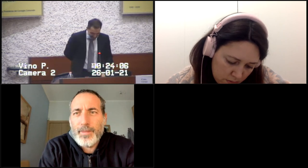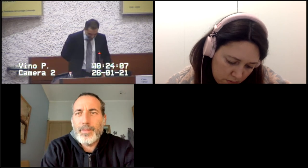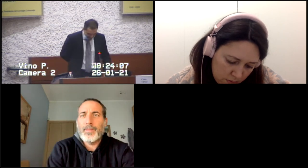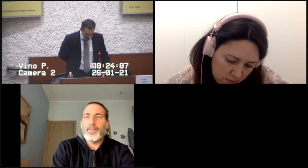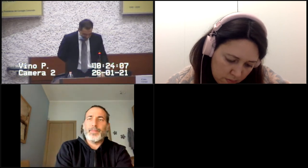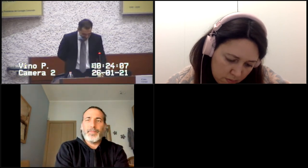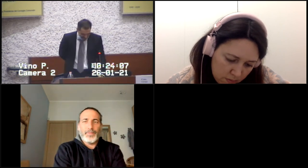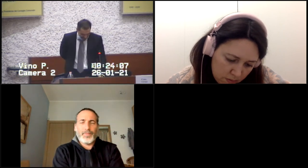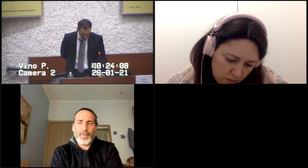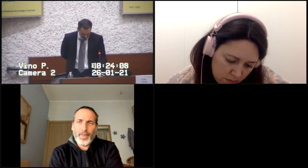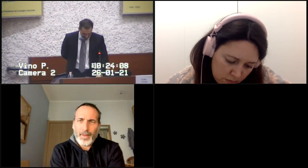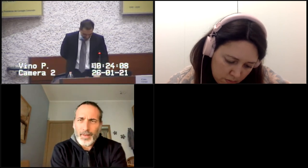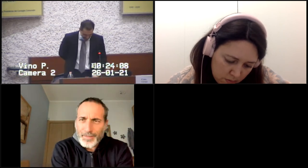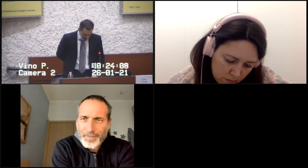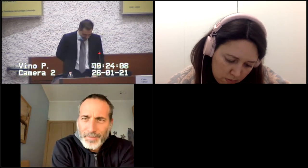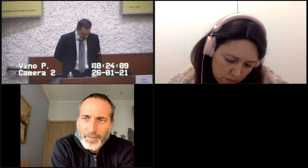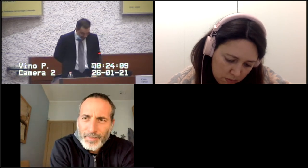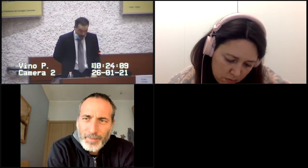Grazie Presidente.